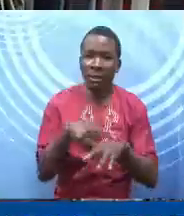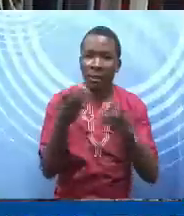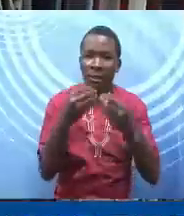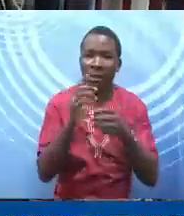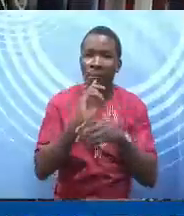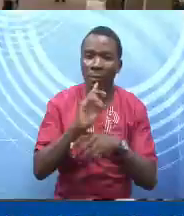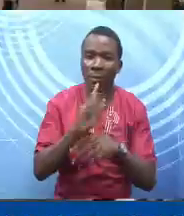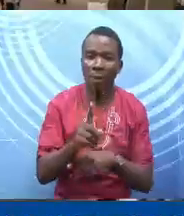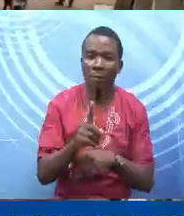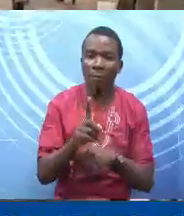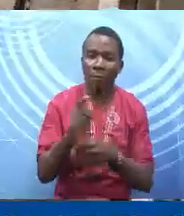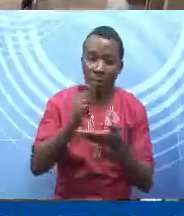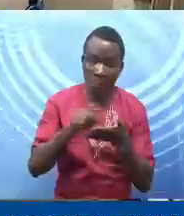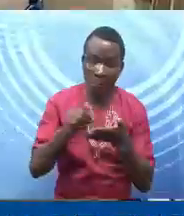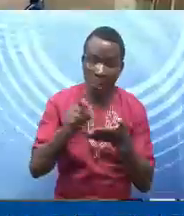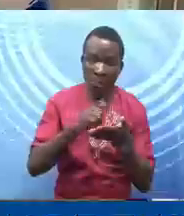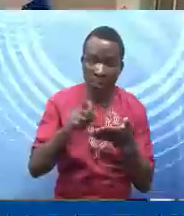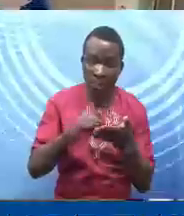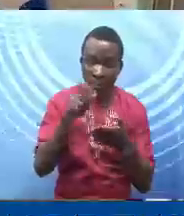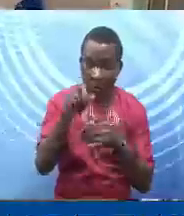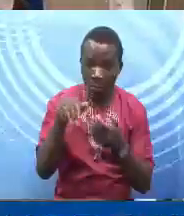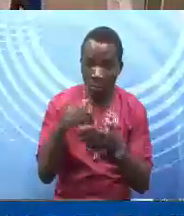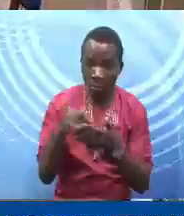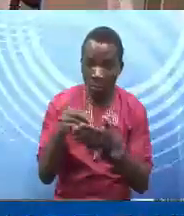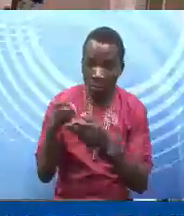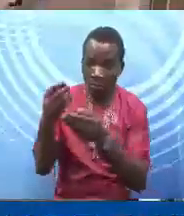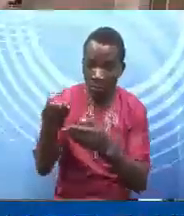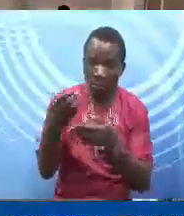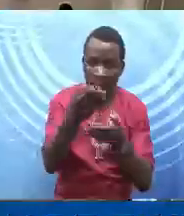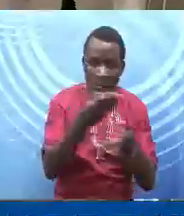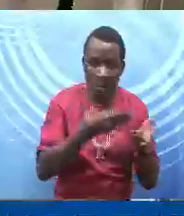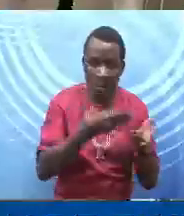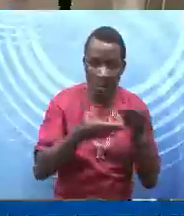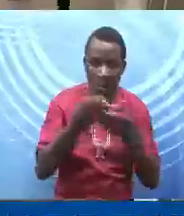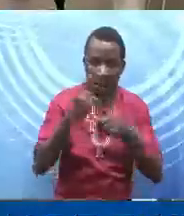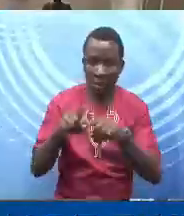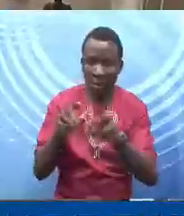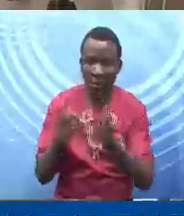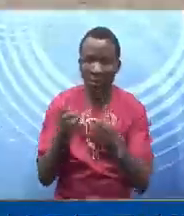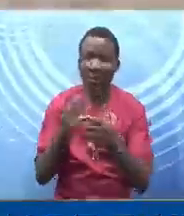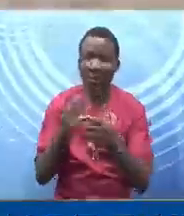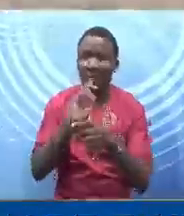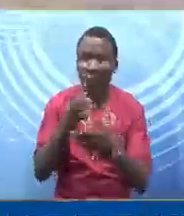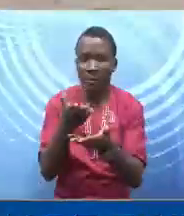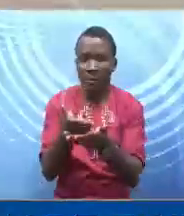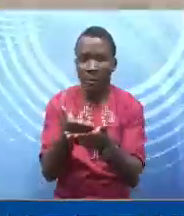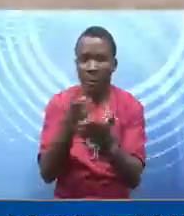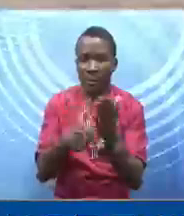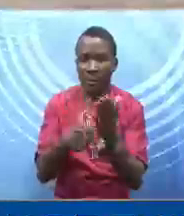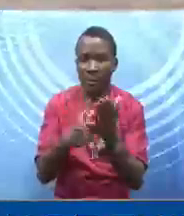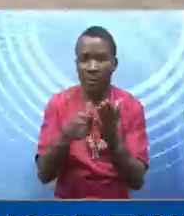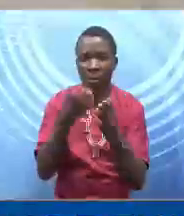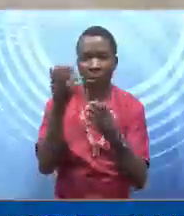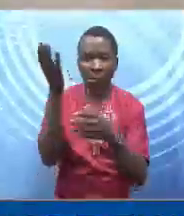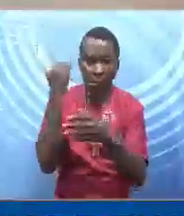komande turabandika, noneho buri muntu akagezwaho ibicuruzwa bitewe n'ibyo yasabye. Mu kibazo twari dufite nta bakiriya